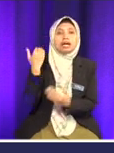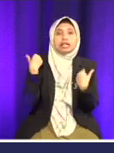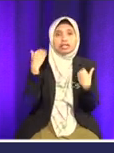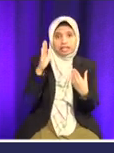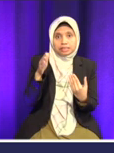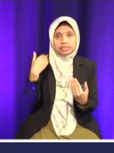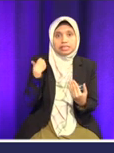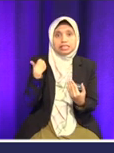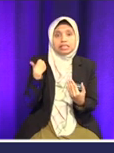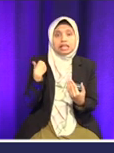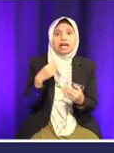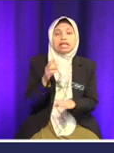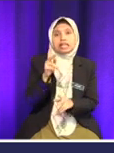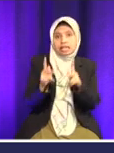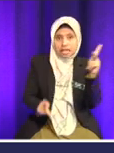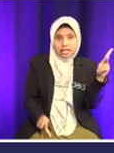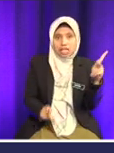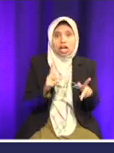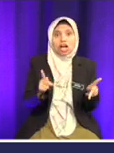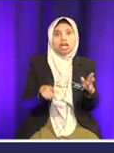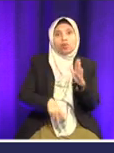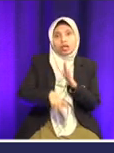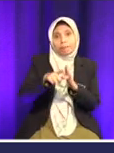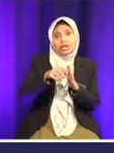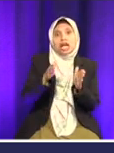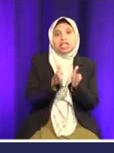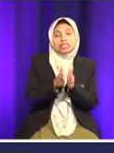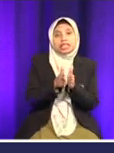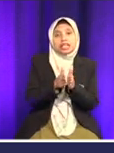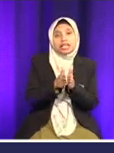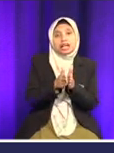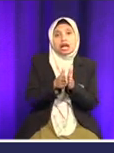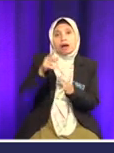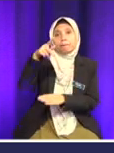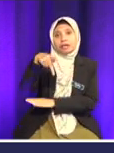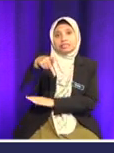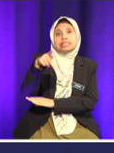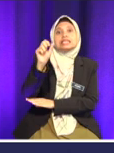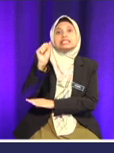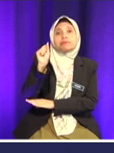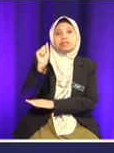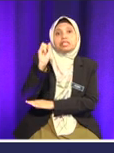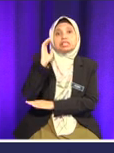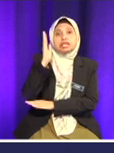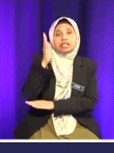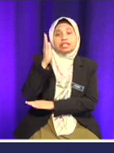kalau nilai B lebih kecil daripada Sifa maka basismetri akan berada di sebelah kanan